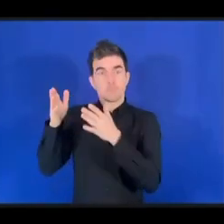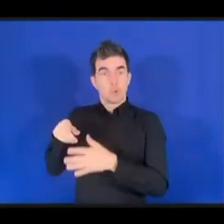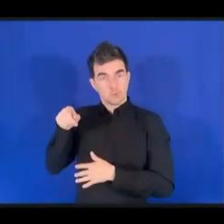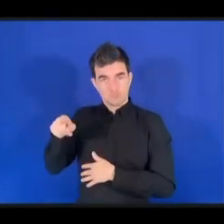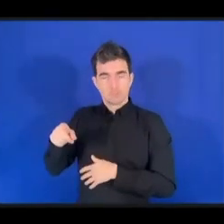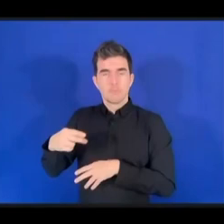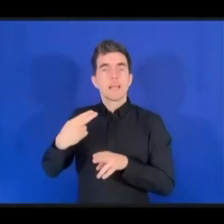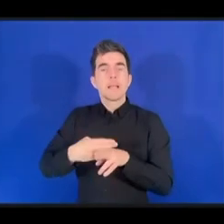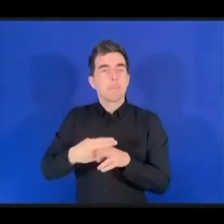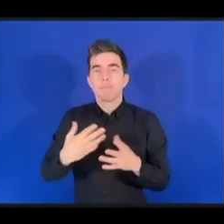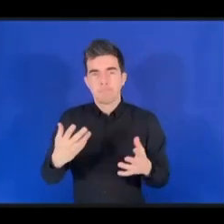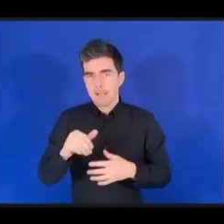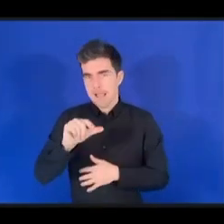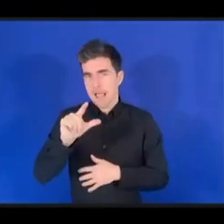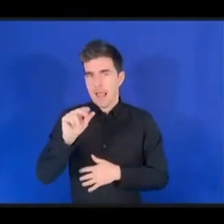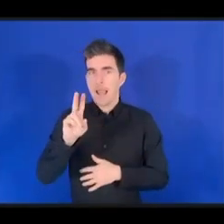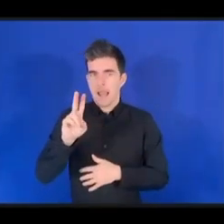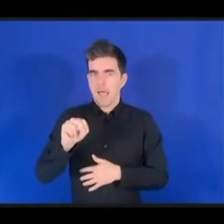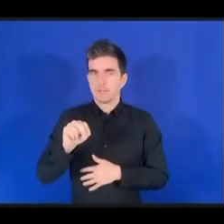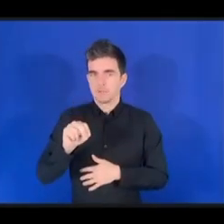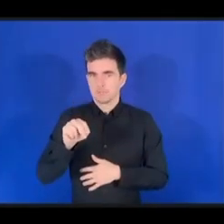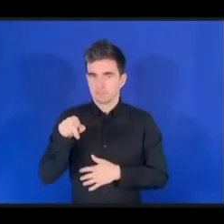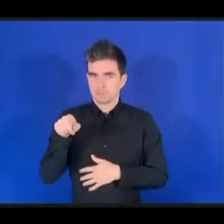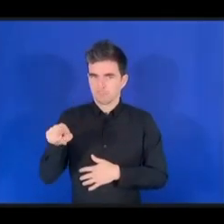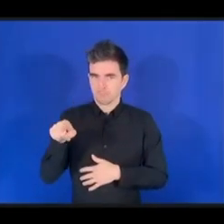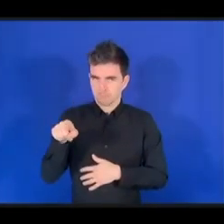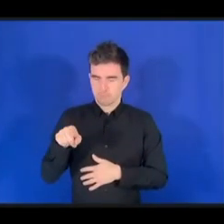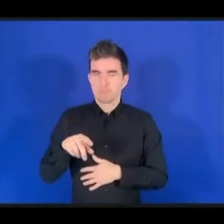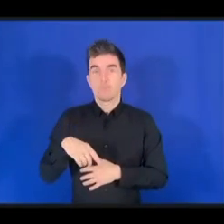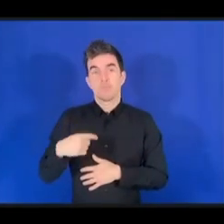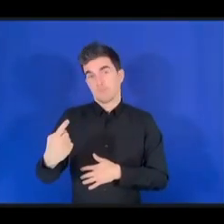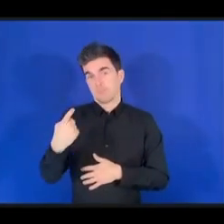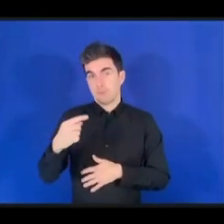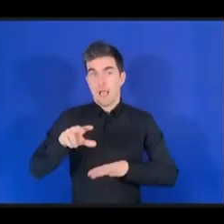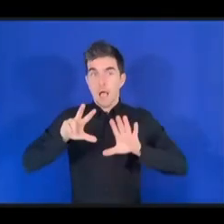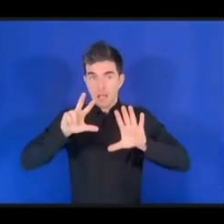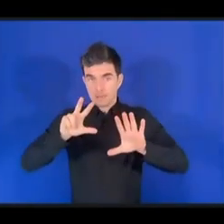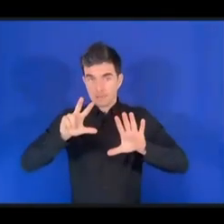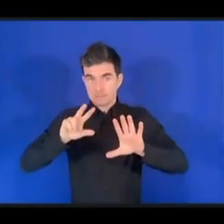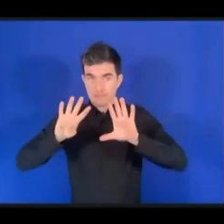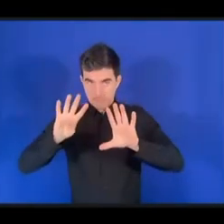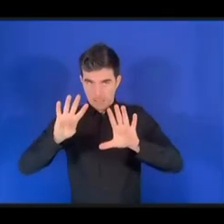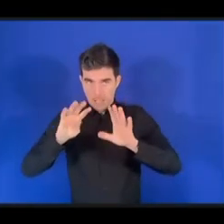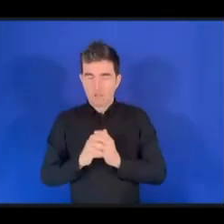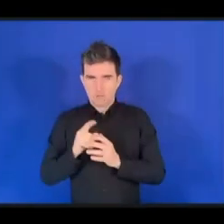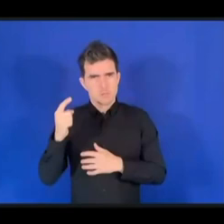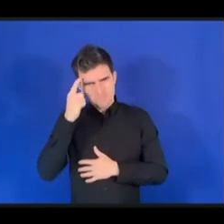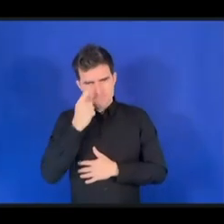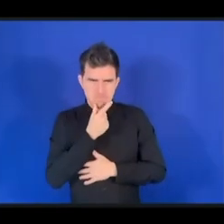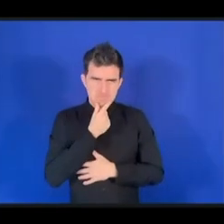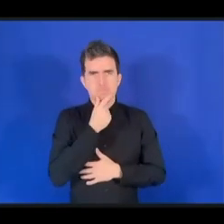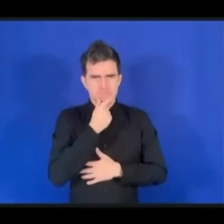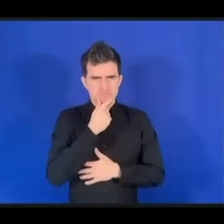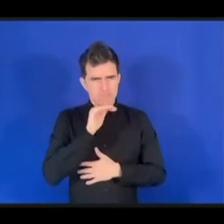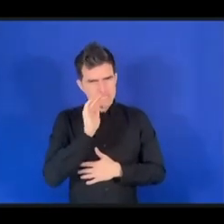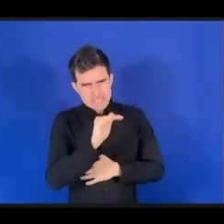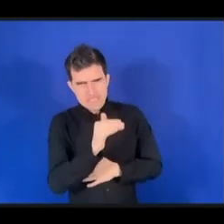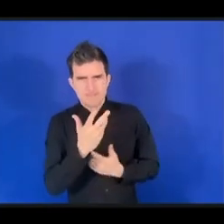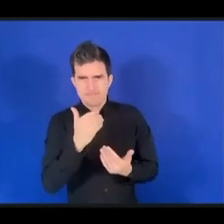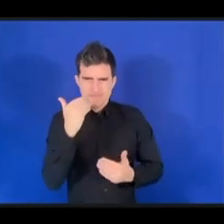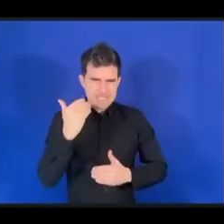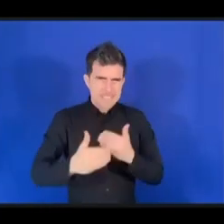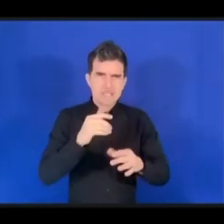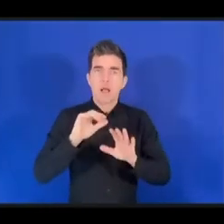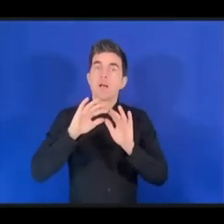に世界の初めてのサーチエンジンアーチーを作りましたそうすることで彼は様々な